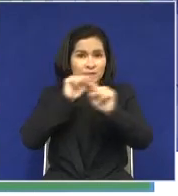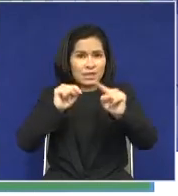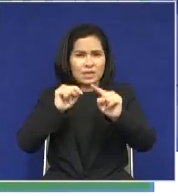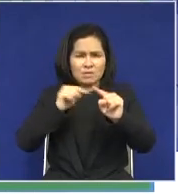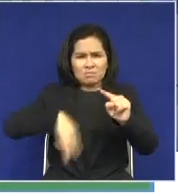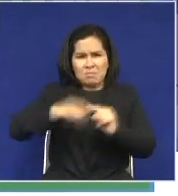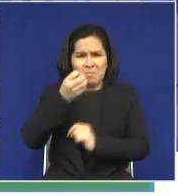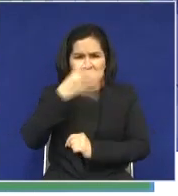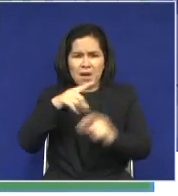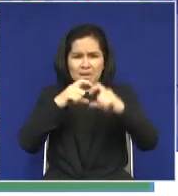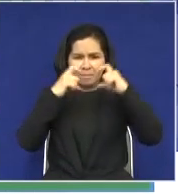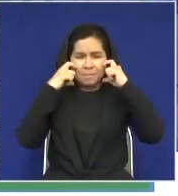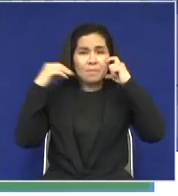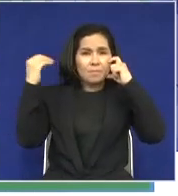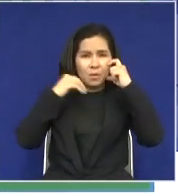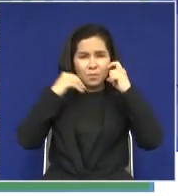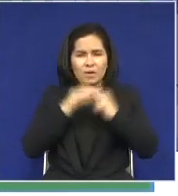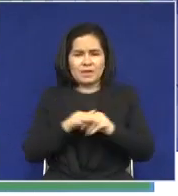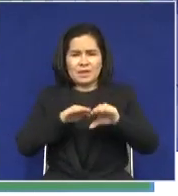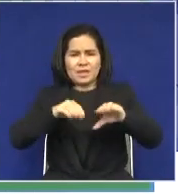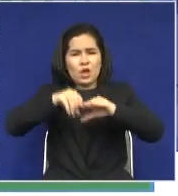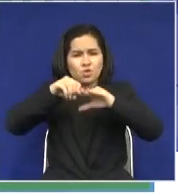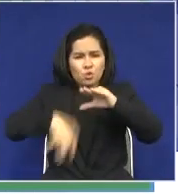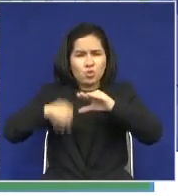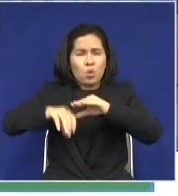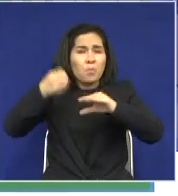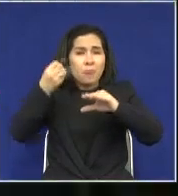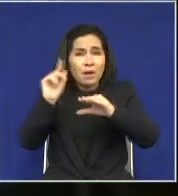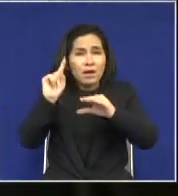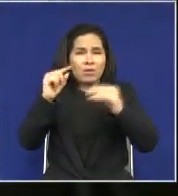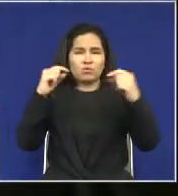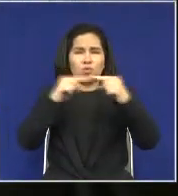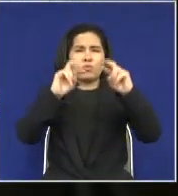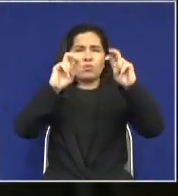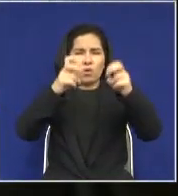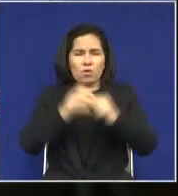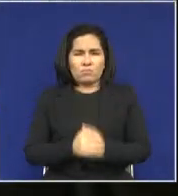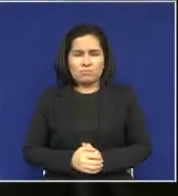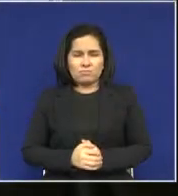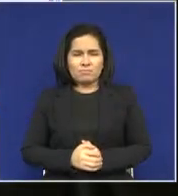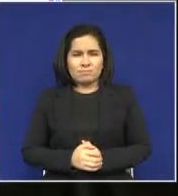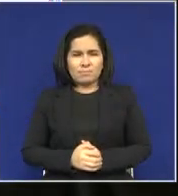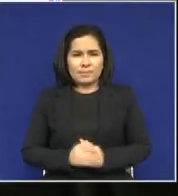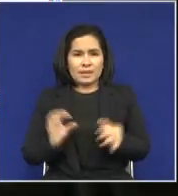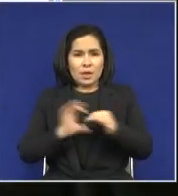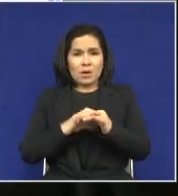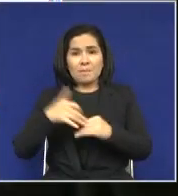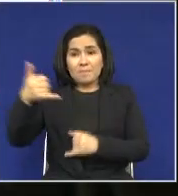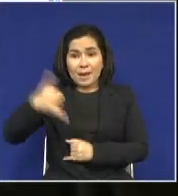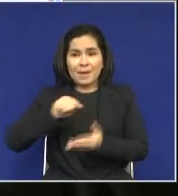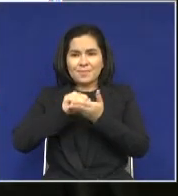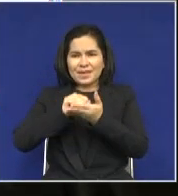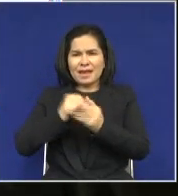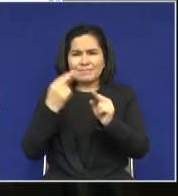เพราะฉะนั้นโดยรวมแล้วจริงๆที่บอกว่าตกเกณฑ์เยอะๆเนี่ยก็คือตกเกณฑ์เฉพาะในส่วนที่บอกว่าเป็นในเชิงของการบันทึกชื่อแค่นั้นเอง